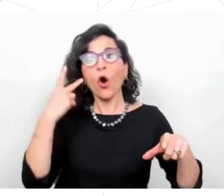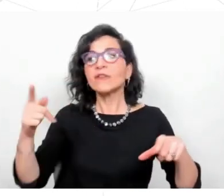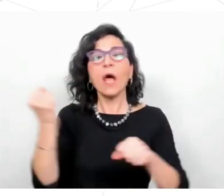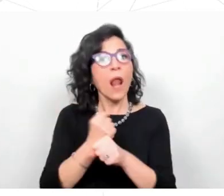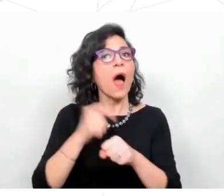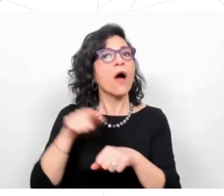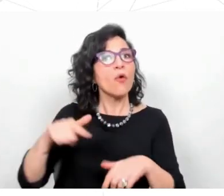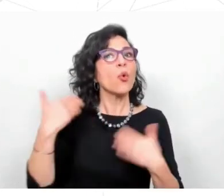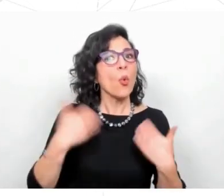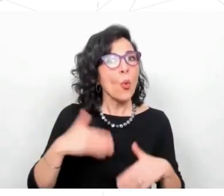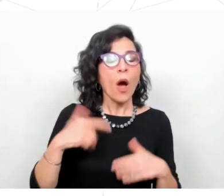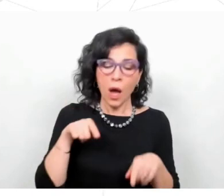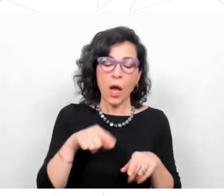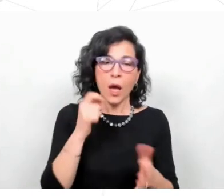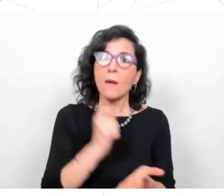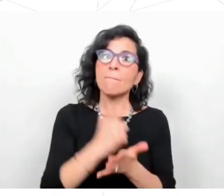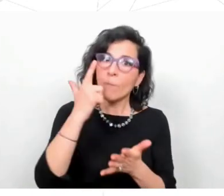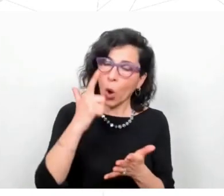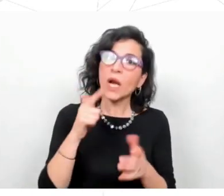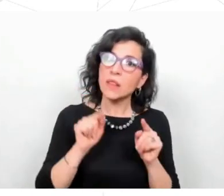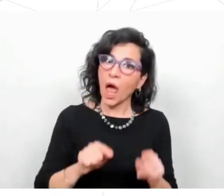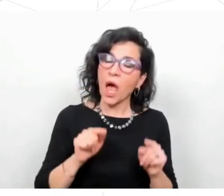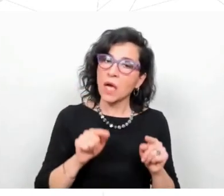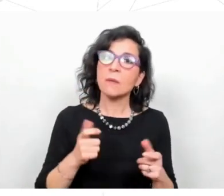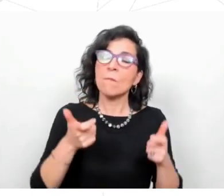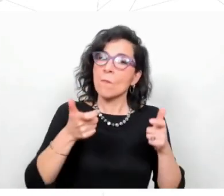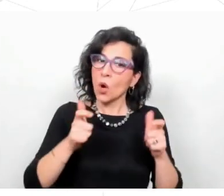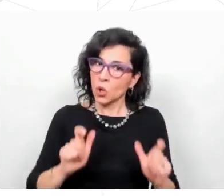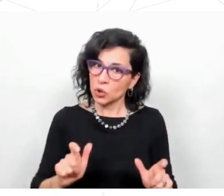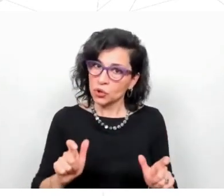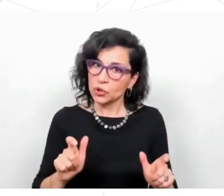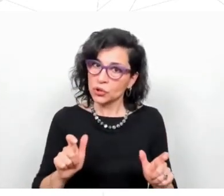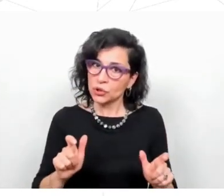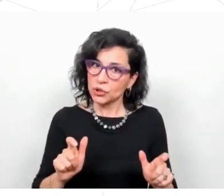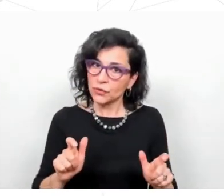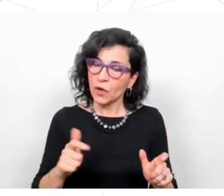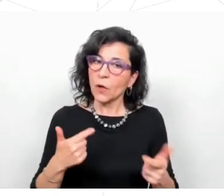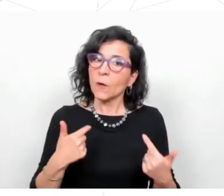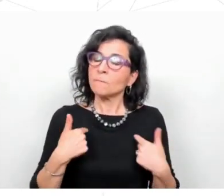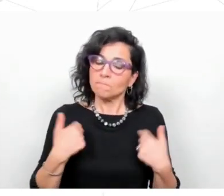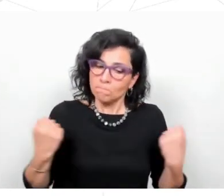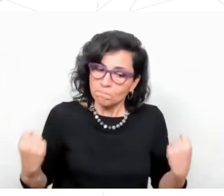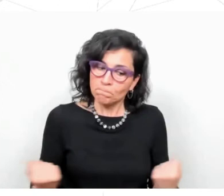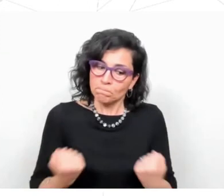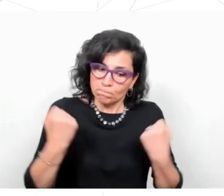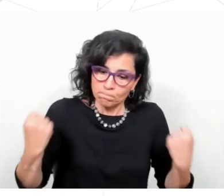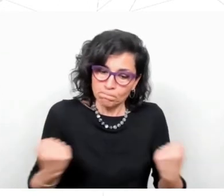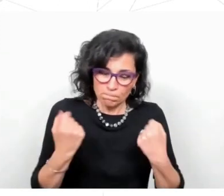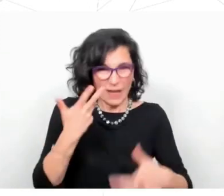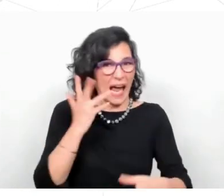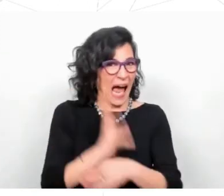temi che cerchiamo di promulgare come Accessibility